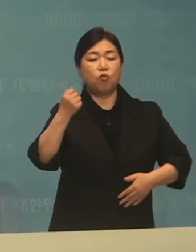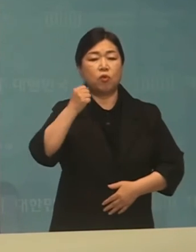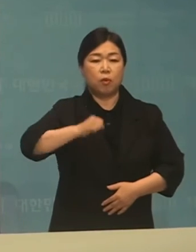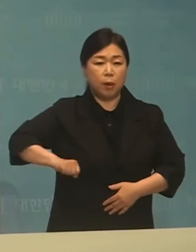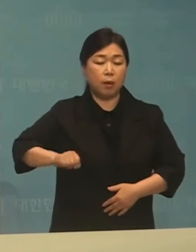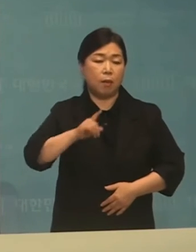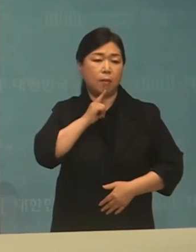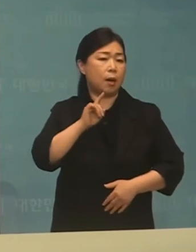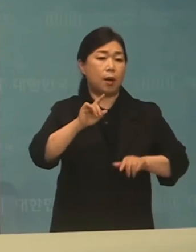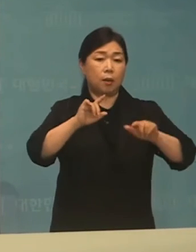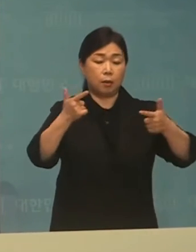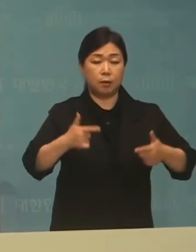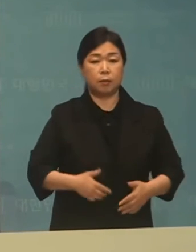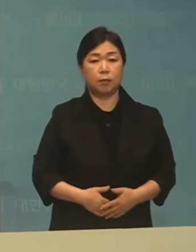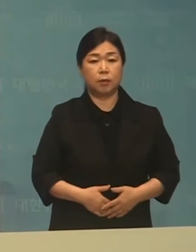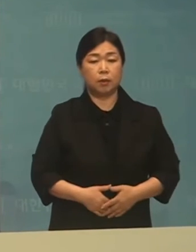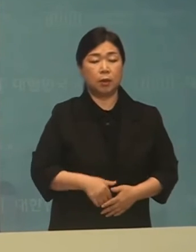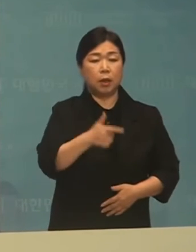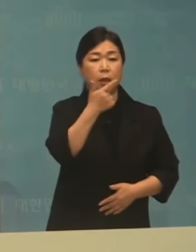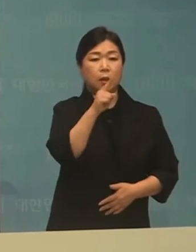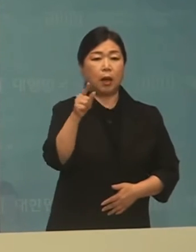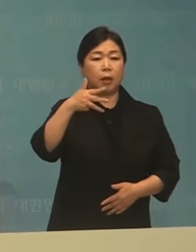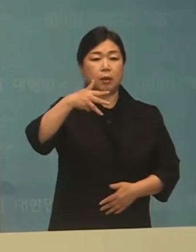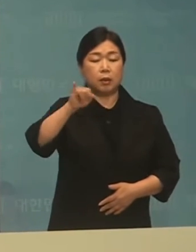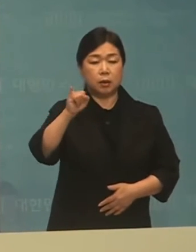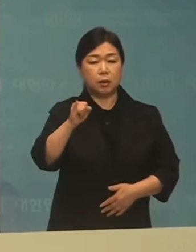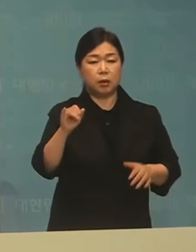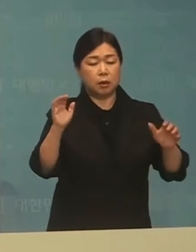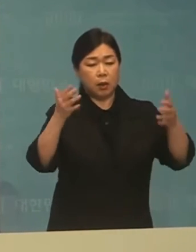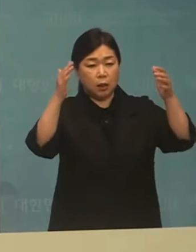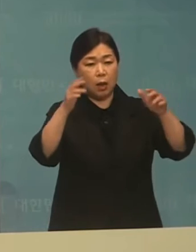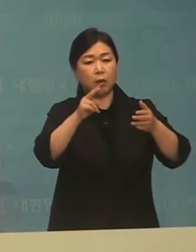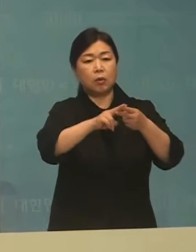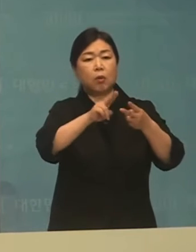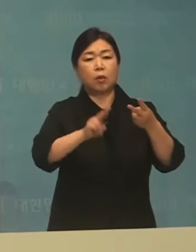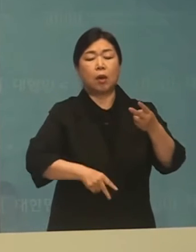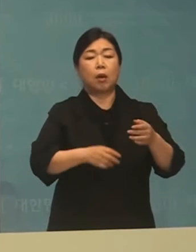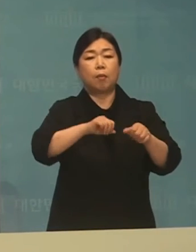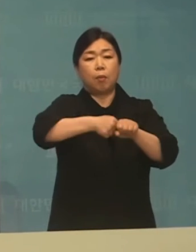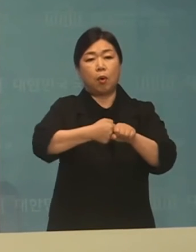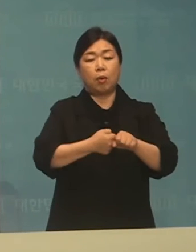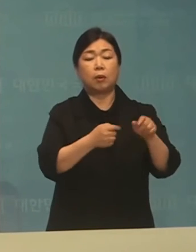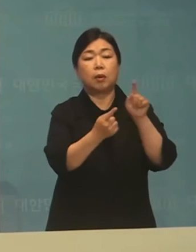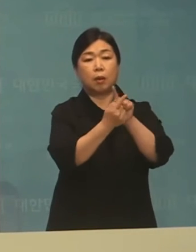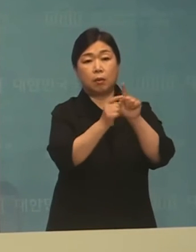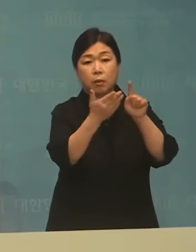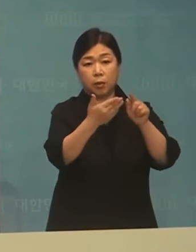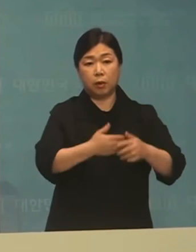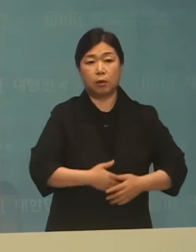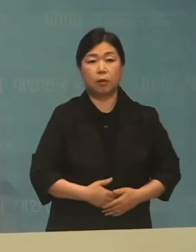없습니다. 나치 찬양은 형사처벌의 대상입니다.